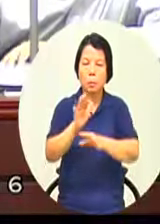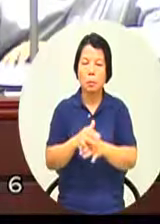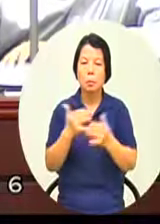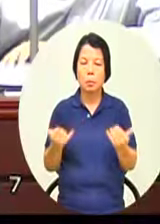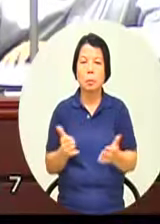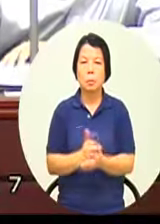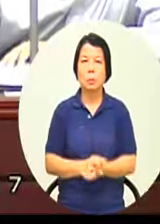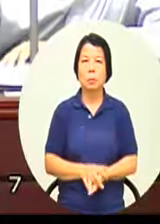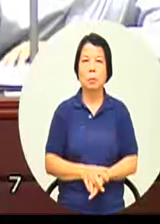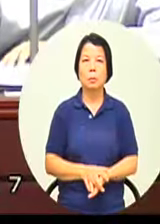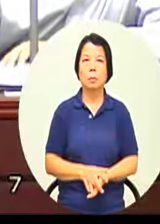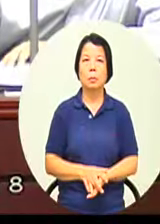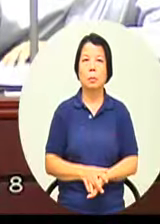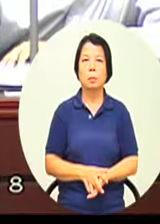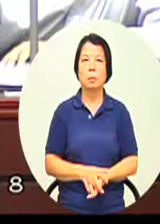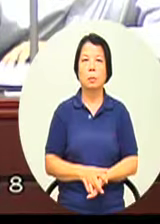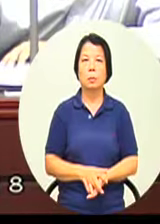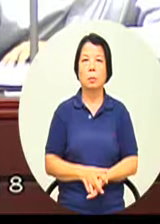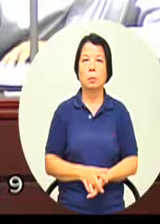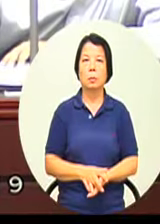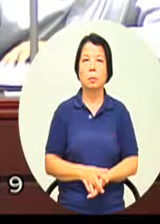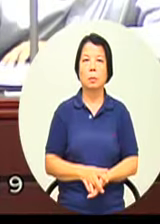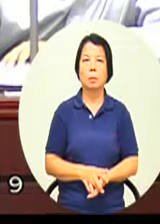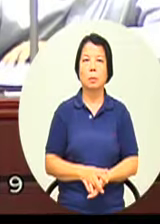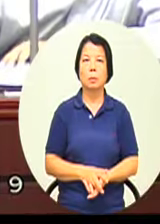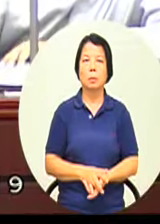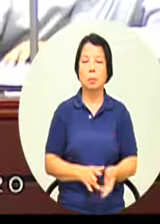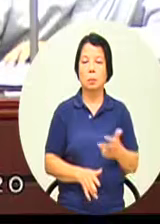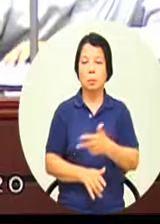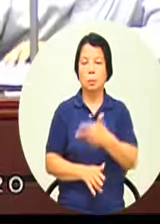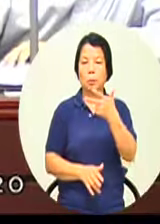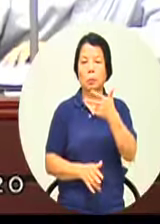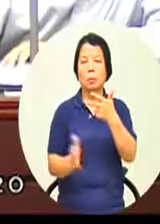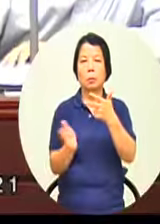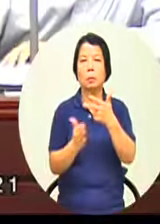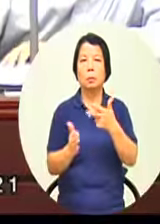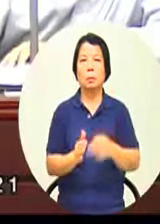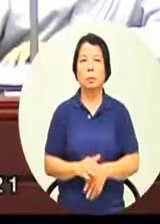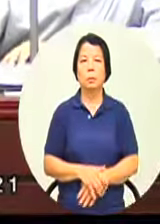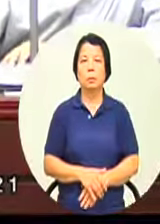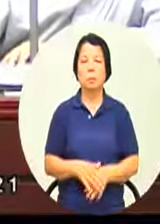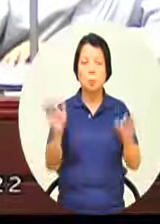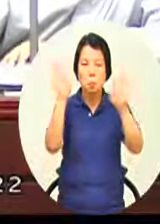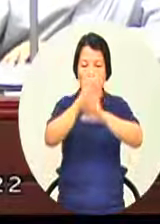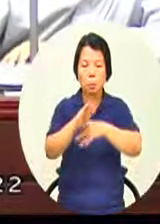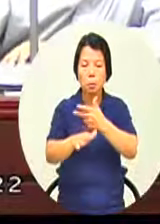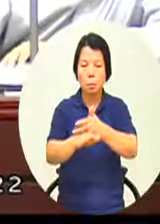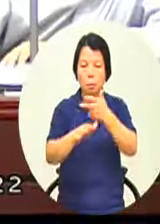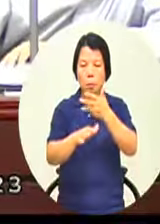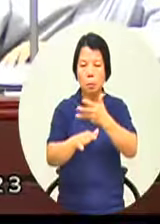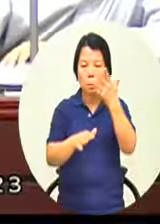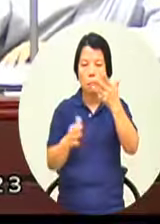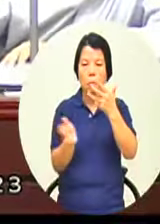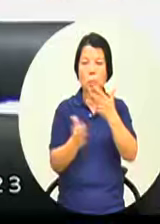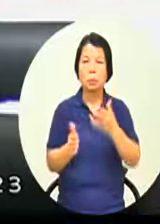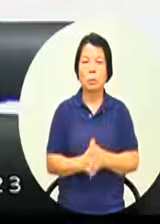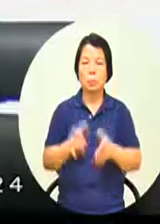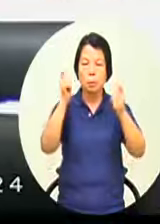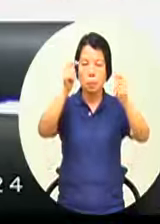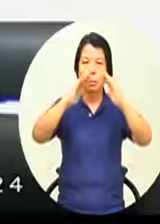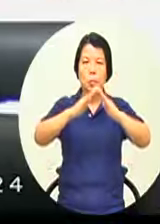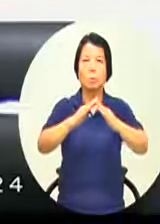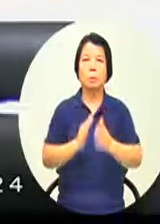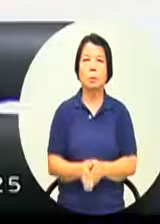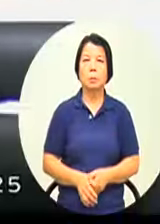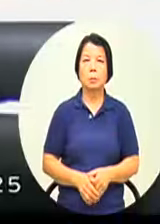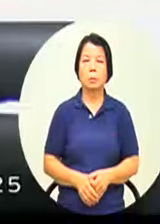六，应该是大概七点，七点左右，七点到八点左右。 那你知道高雄市在九